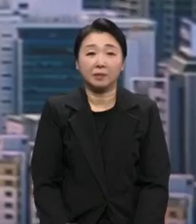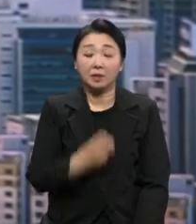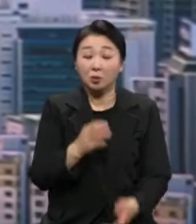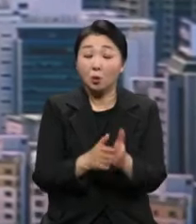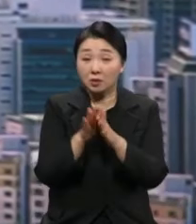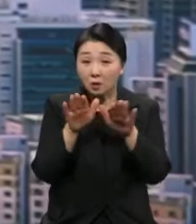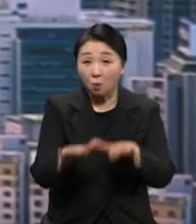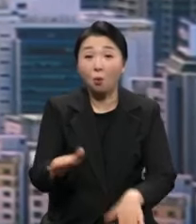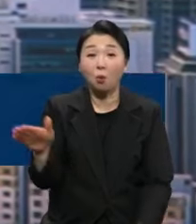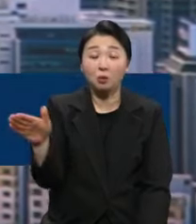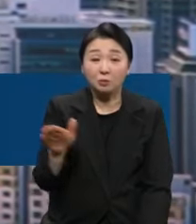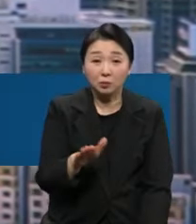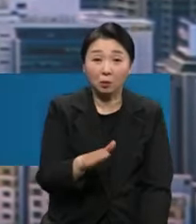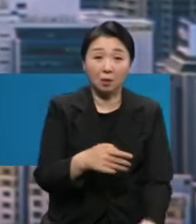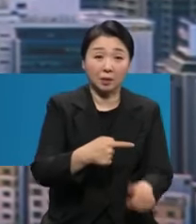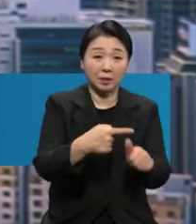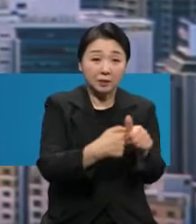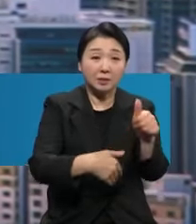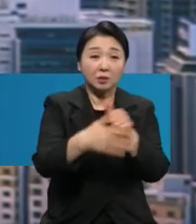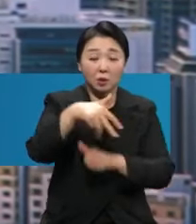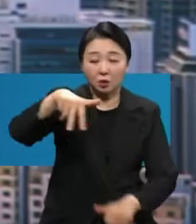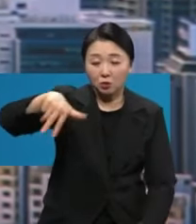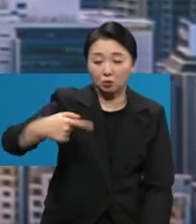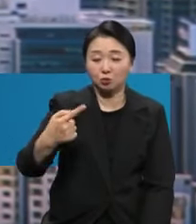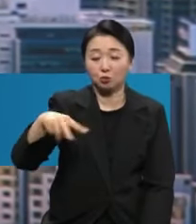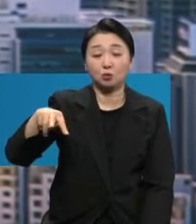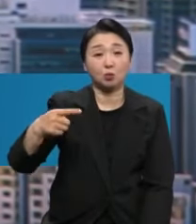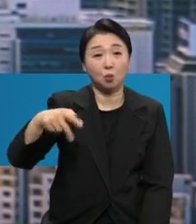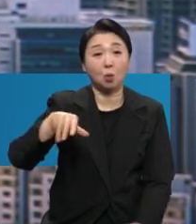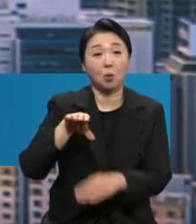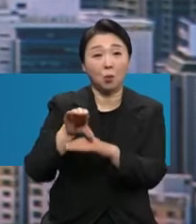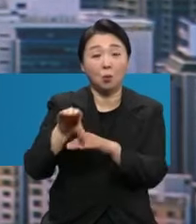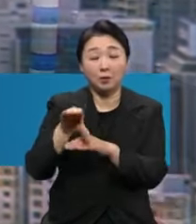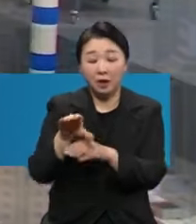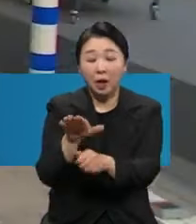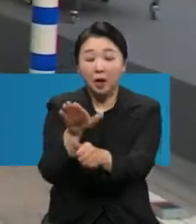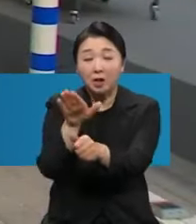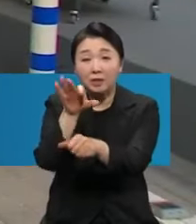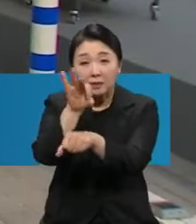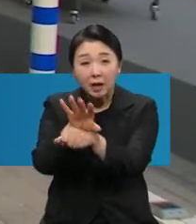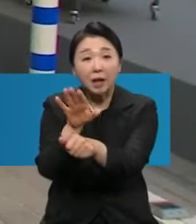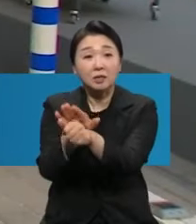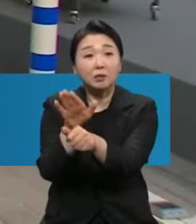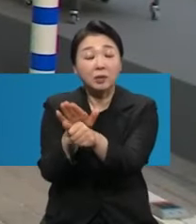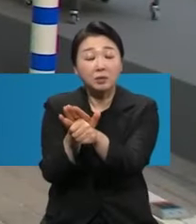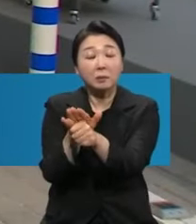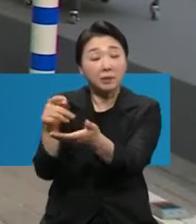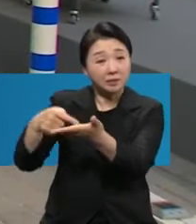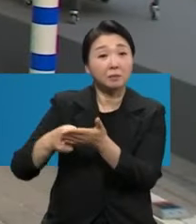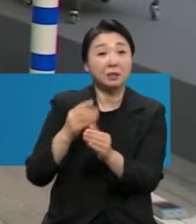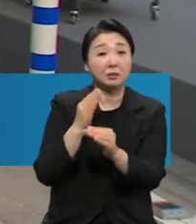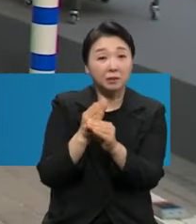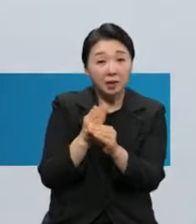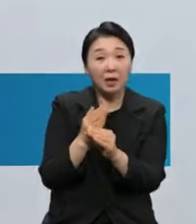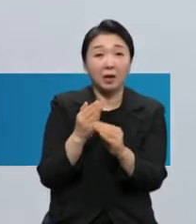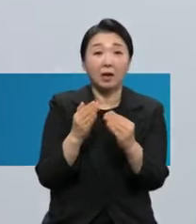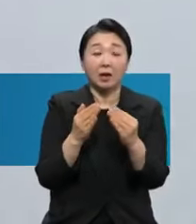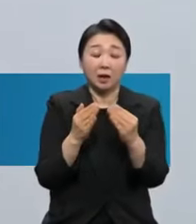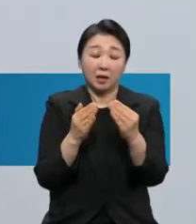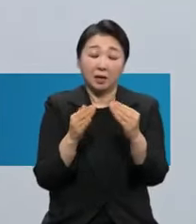서울시가 오늘부터 친환경 수소차 구매 지원을 신청받습니다. 수소차는 한 대에 약 7천만 원가량인데